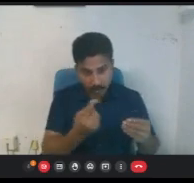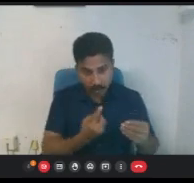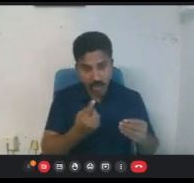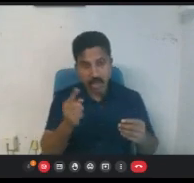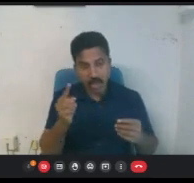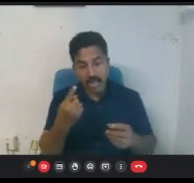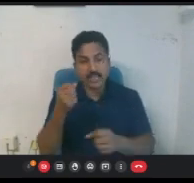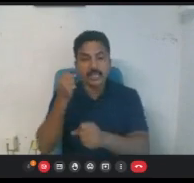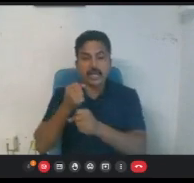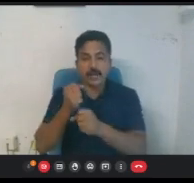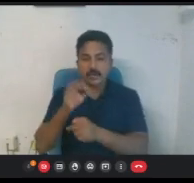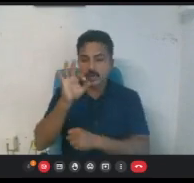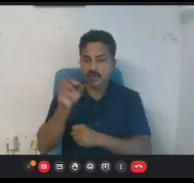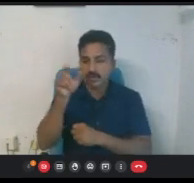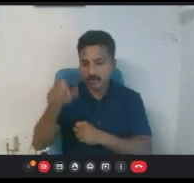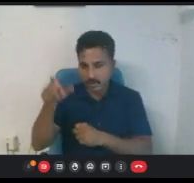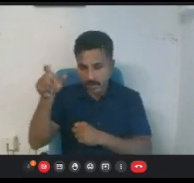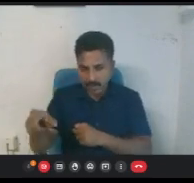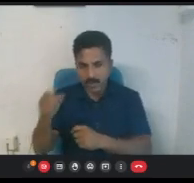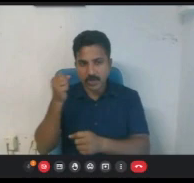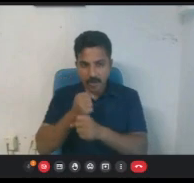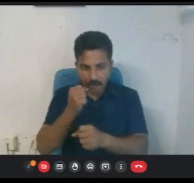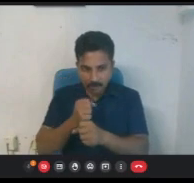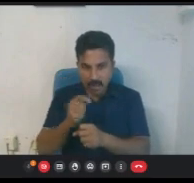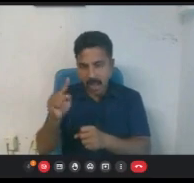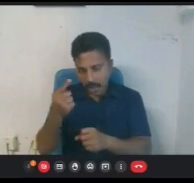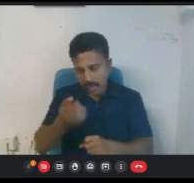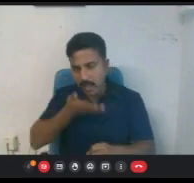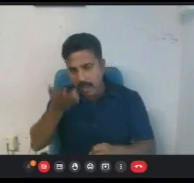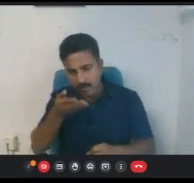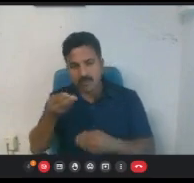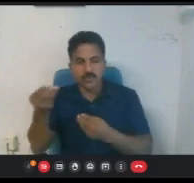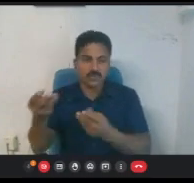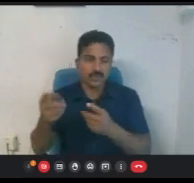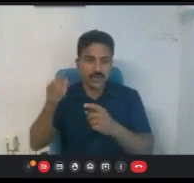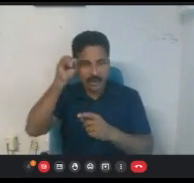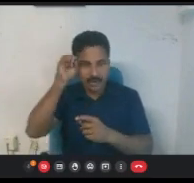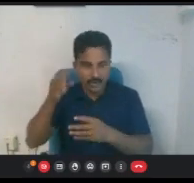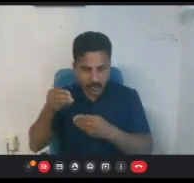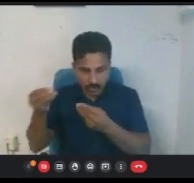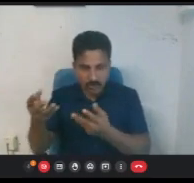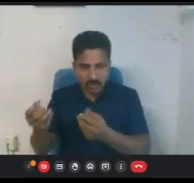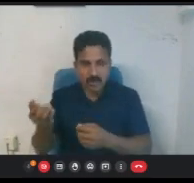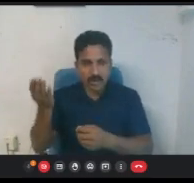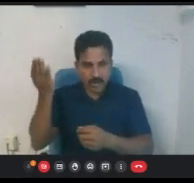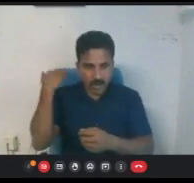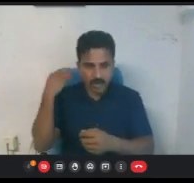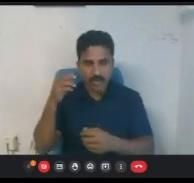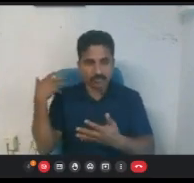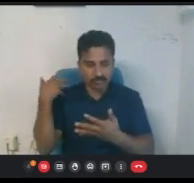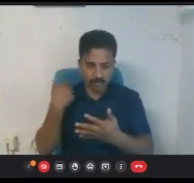സർക്കാർ ഉദ്യോഗസ്ഥന്മാരെ ഇവിടുത്തെ സർക്കാർ ഉദ്യോഗസ്ഥന്മാരെയാണ് ബോധവൽക്കരിക്കേണ്ടതെന്നാണ് കഴിഞ്ഞ 10-30